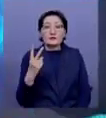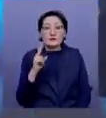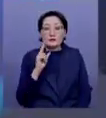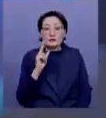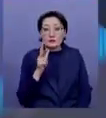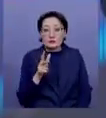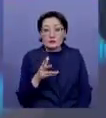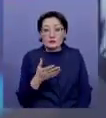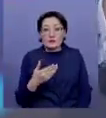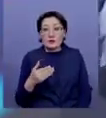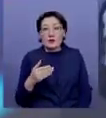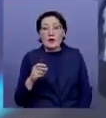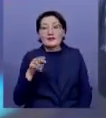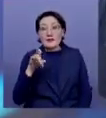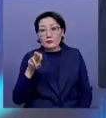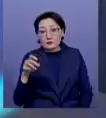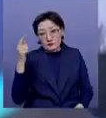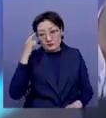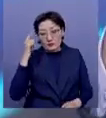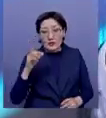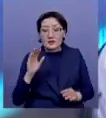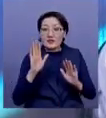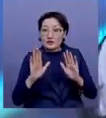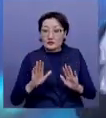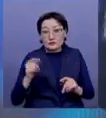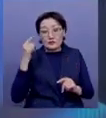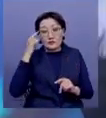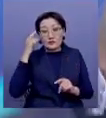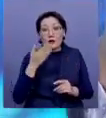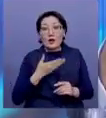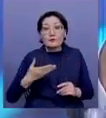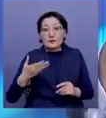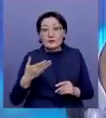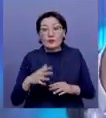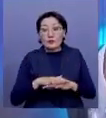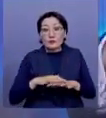қазір біздің драматургтар ойлансын, режиссерлер ойлансын, біздер ойланайық.